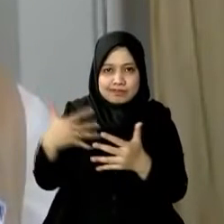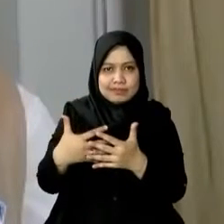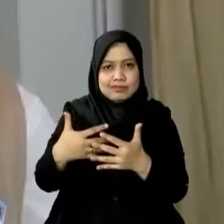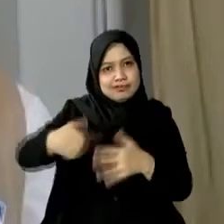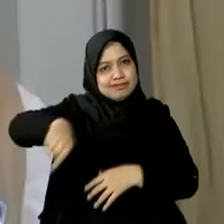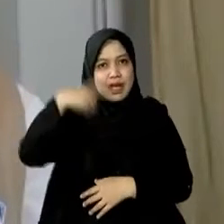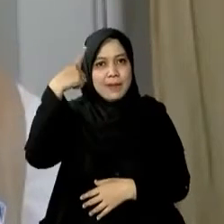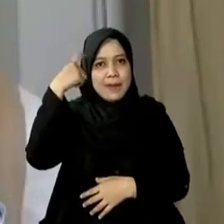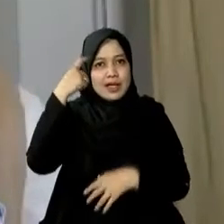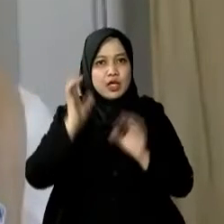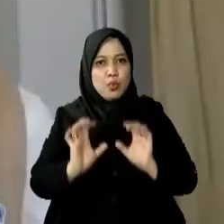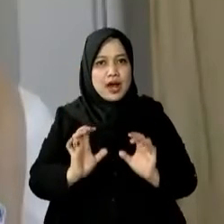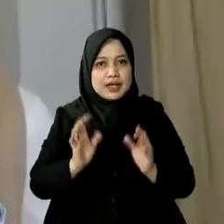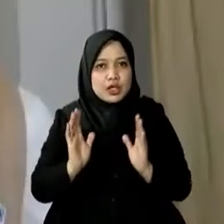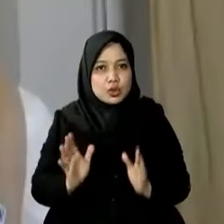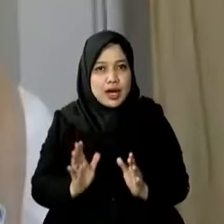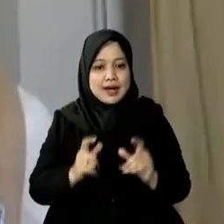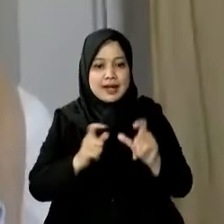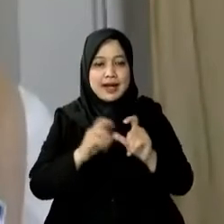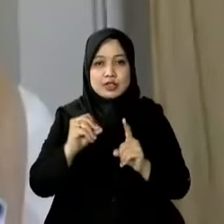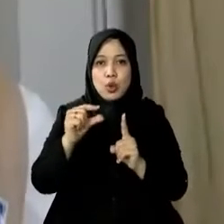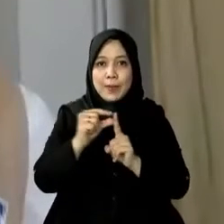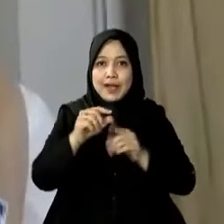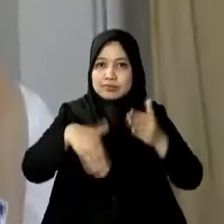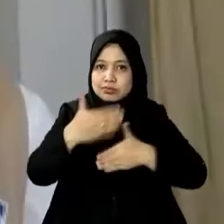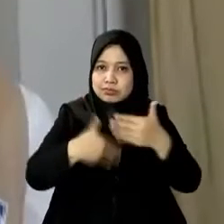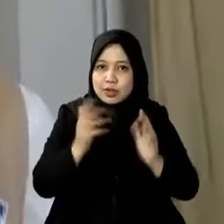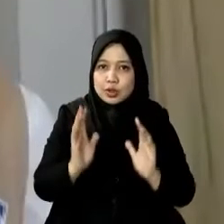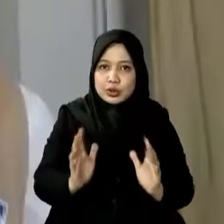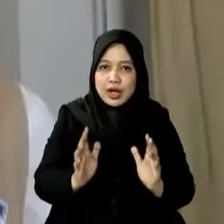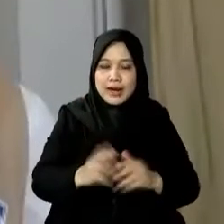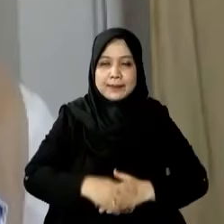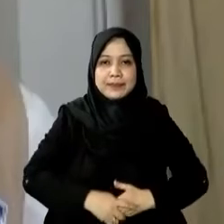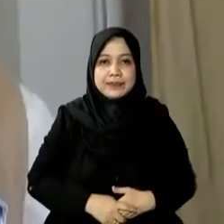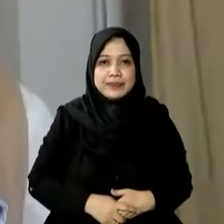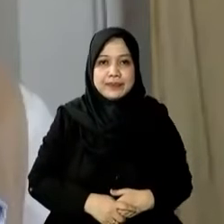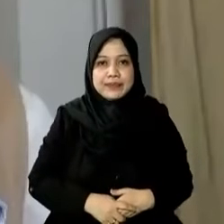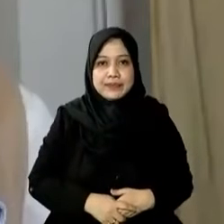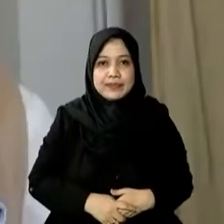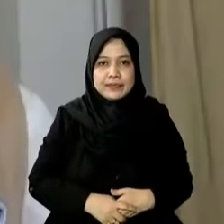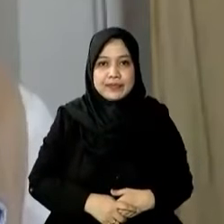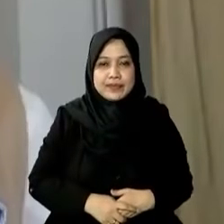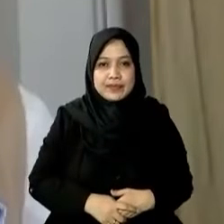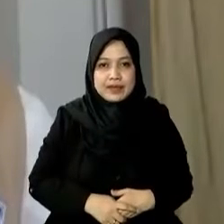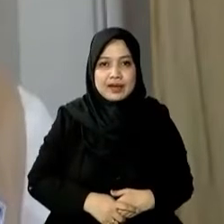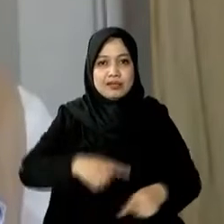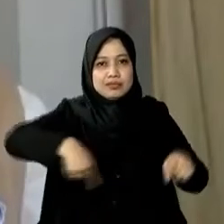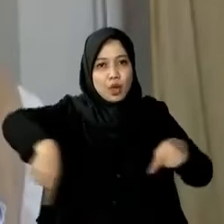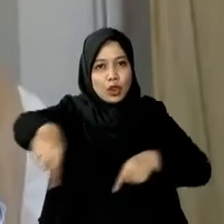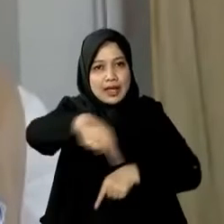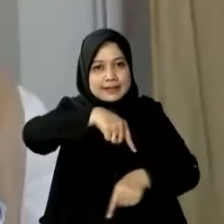sehingga sudah banyak e-shopping sudah juga dilakukan Bagaimana rotasi yang harus